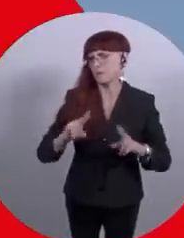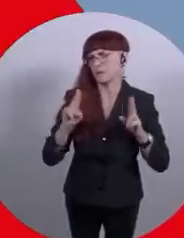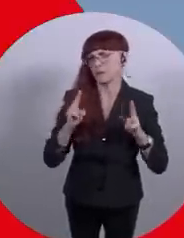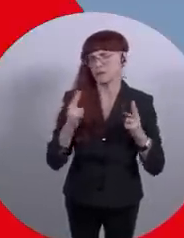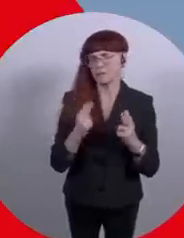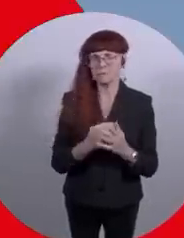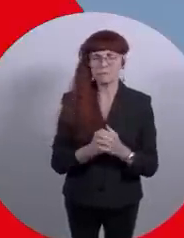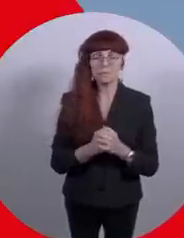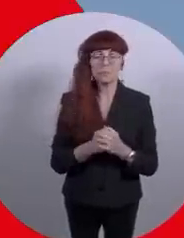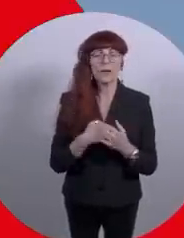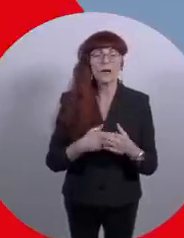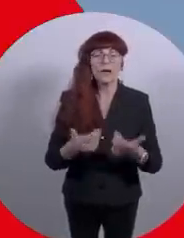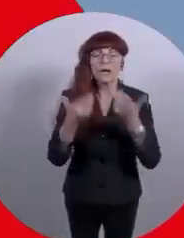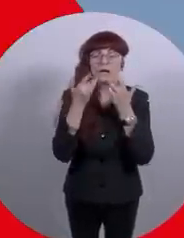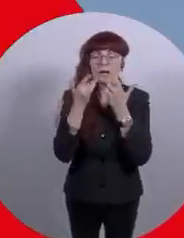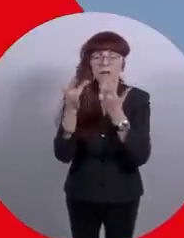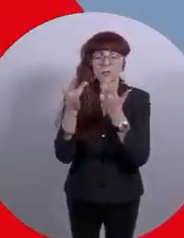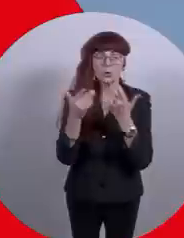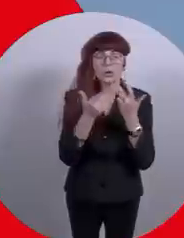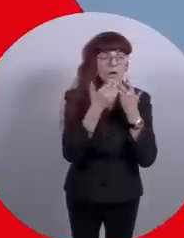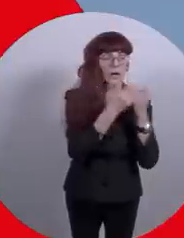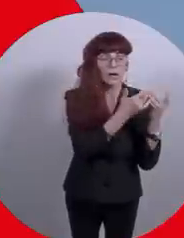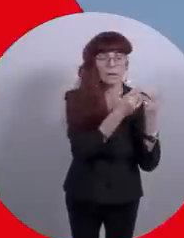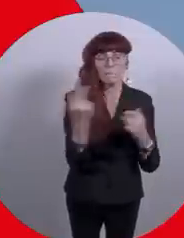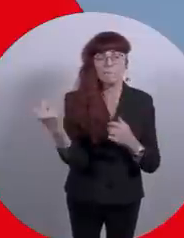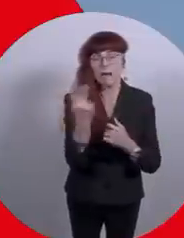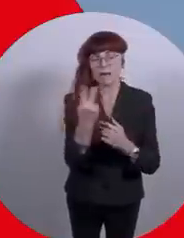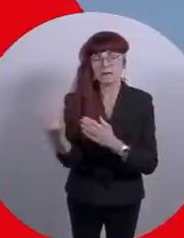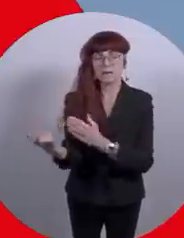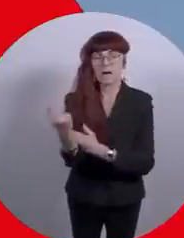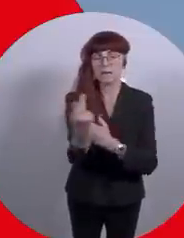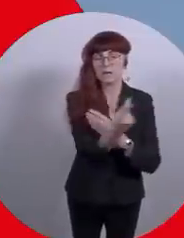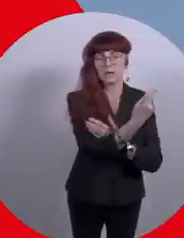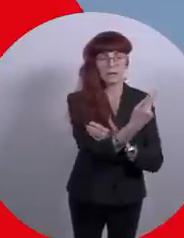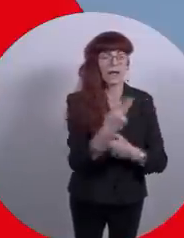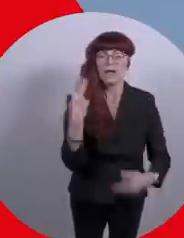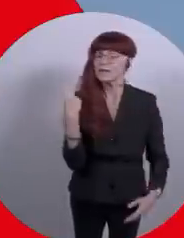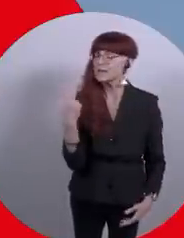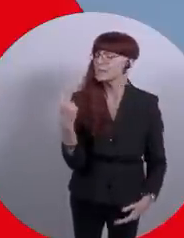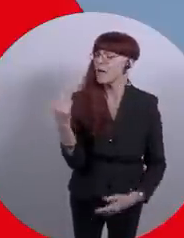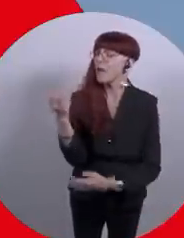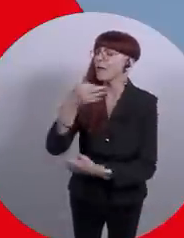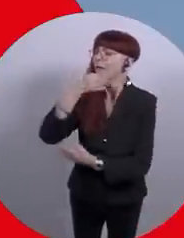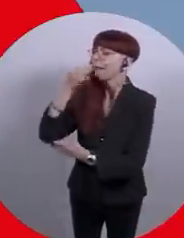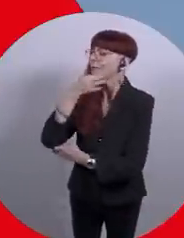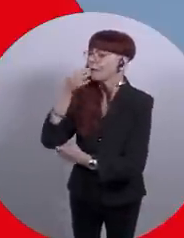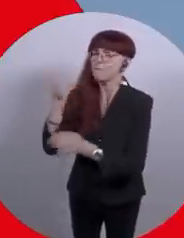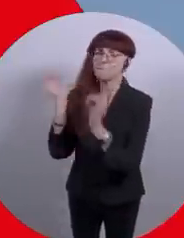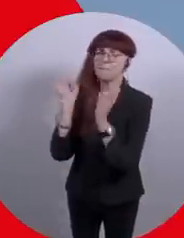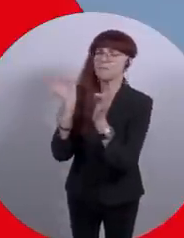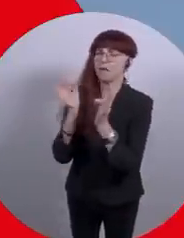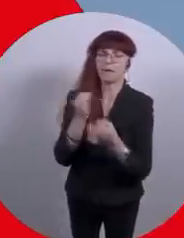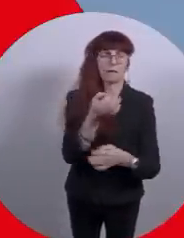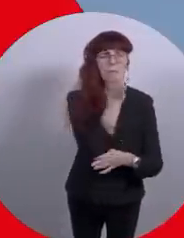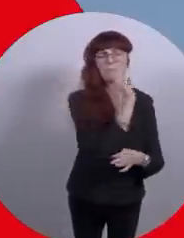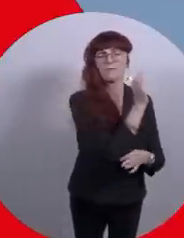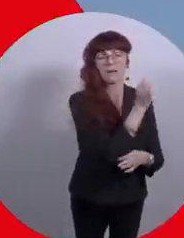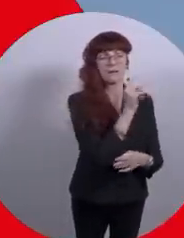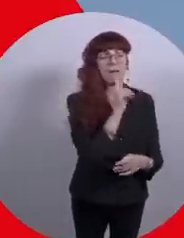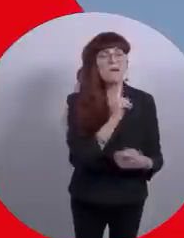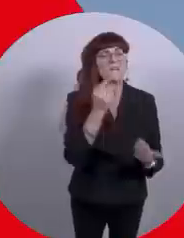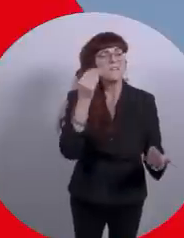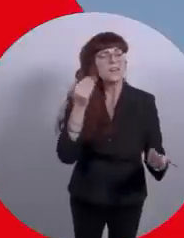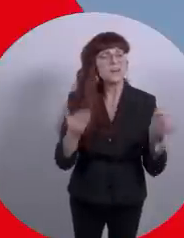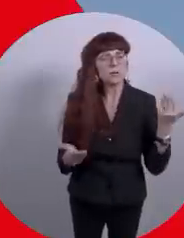ich gratuliere auch beiden Kandidaten es waren zwei perfekte reden mit wenig Unterschieden